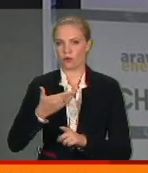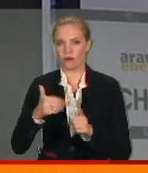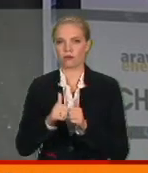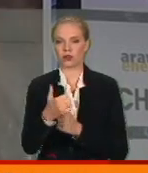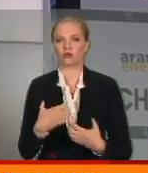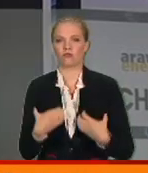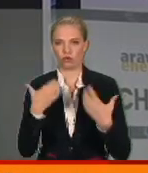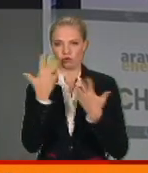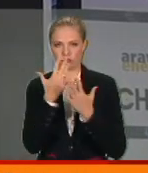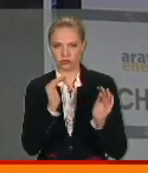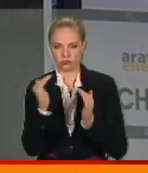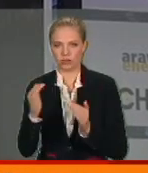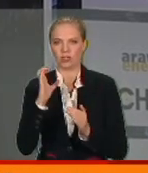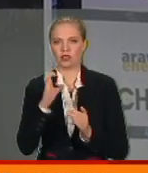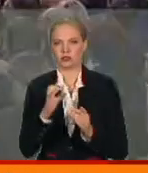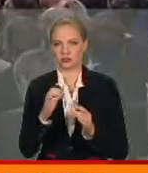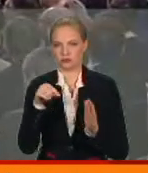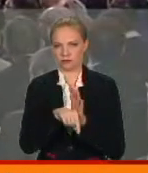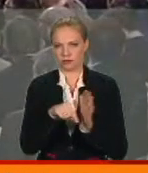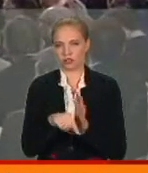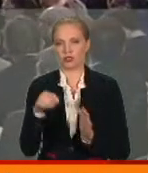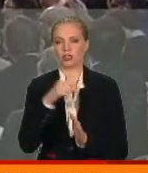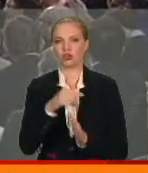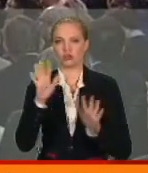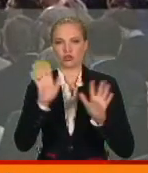моторошний відеоролик із апокаліптичним сюжетом